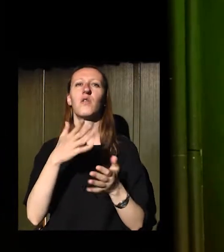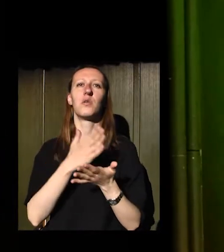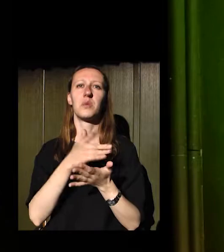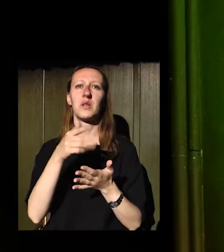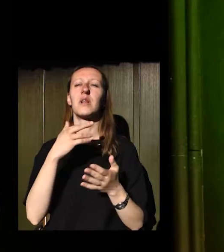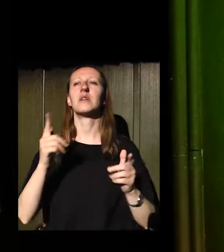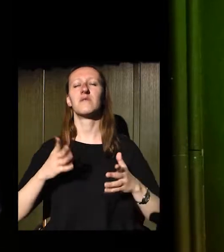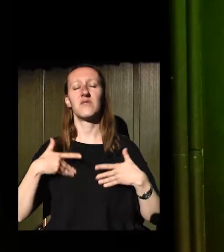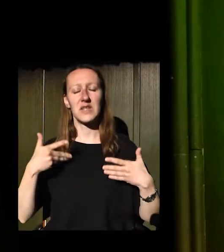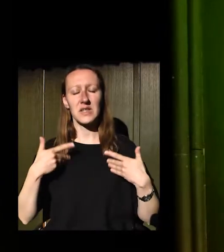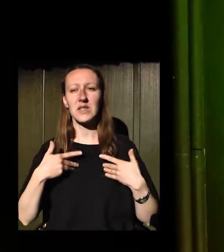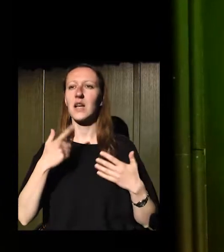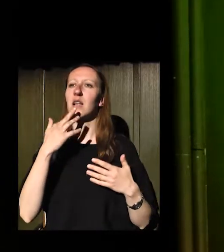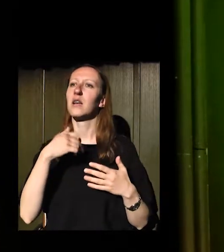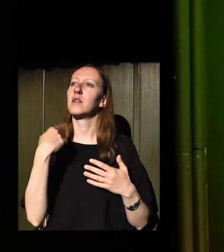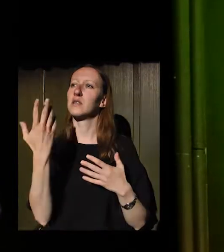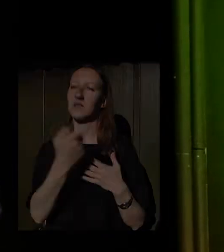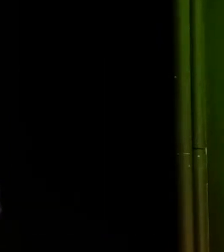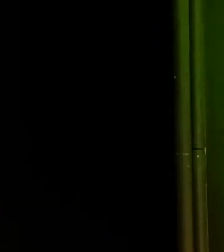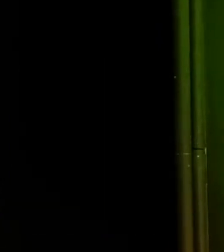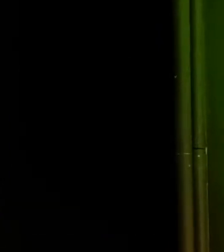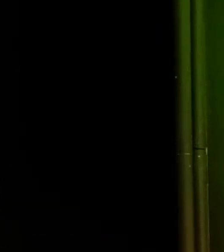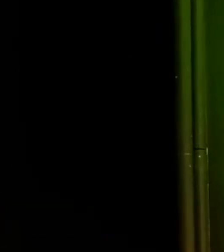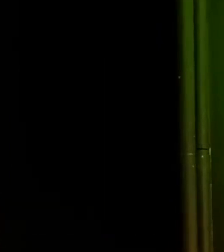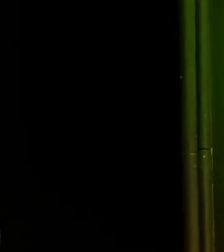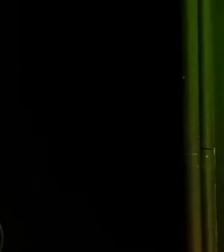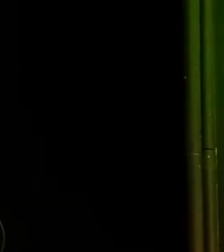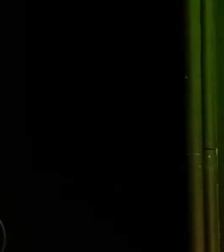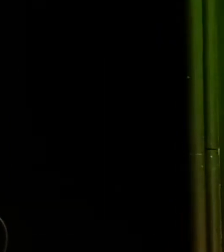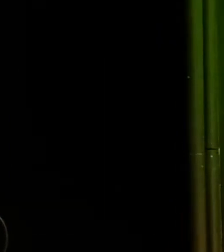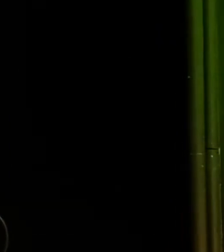sia un momento di gioia e di concordia per tutti. Auguri.